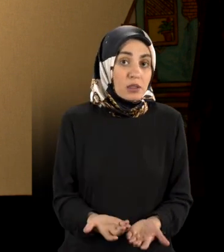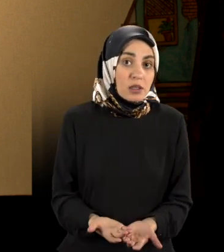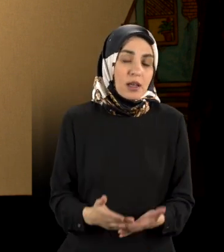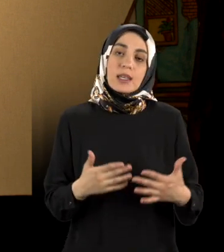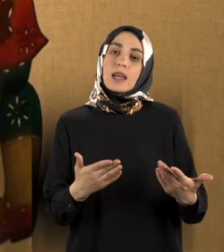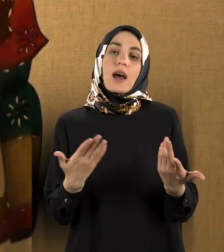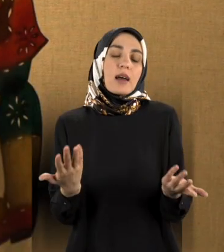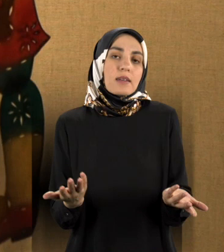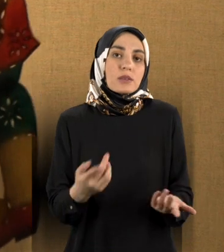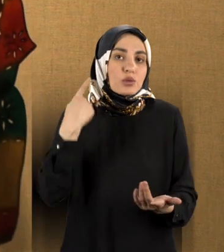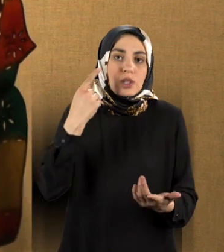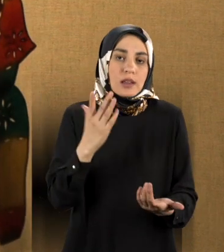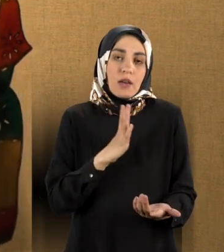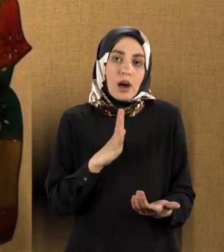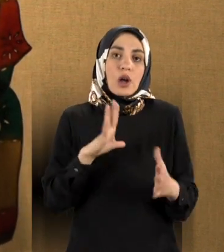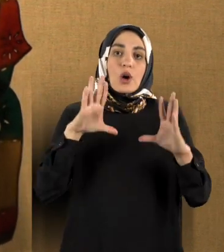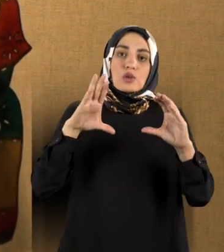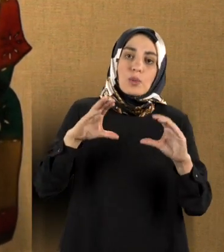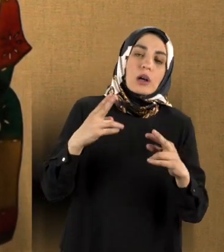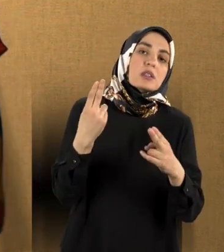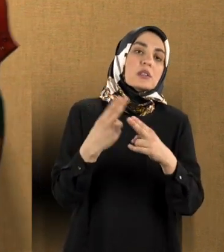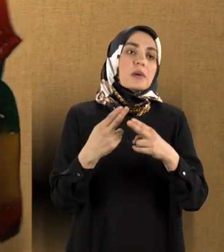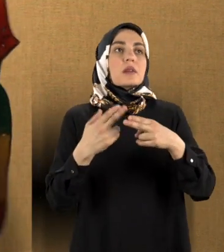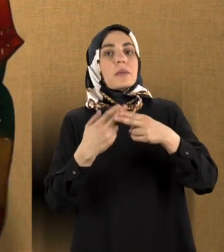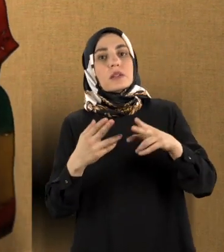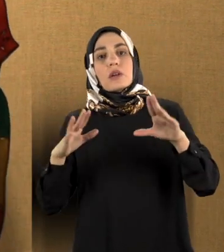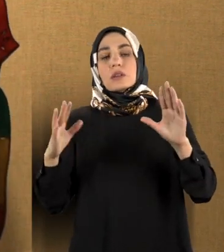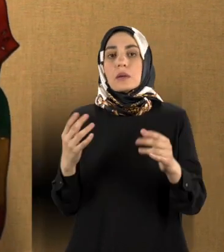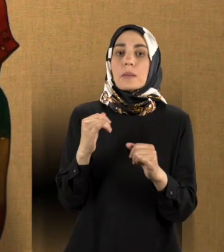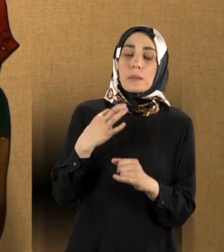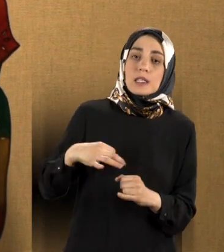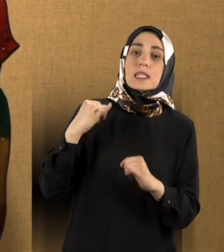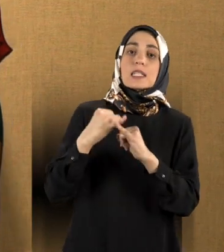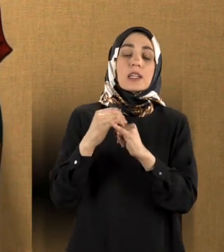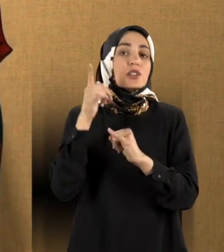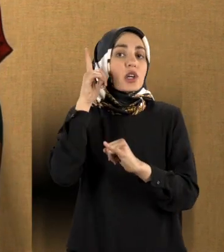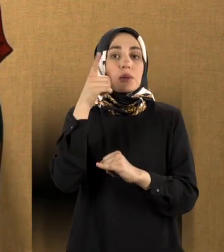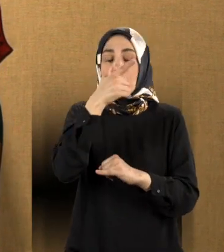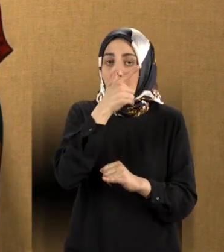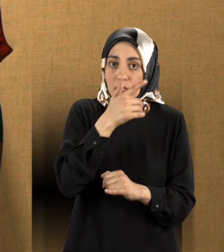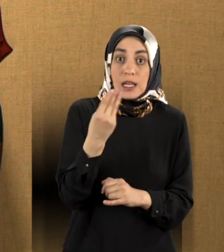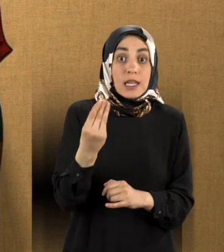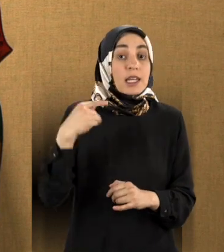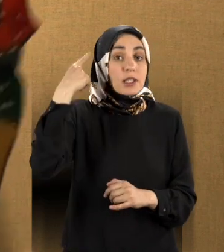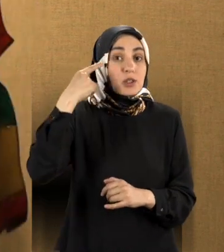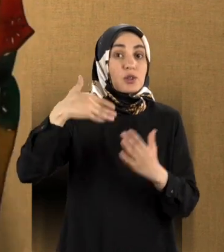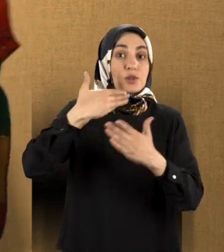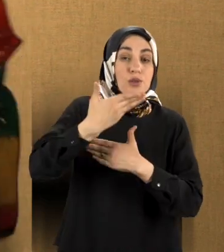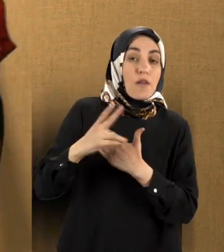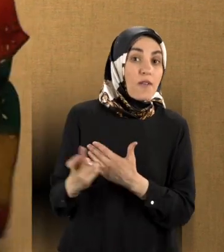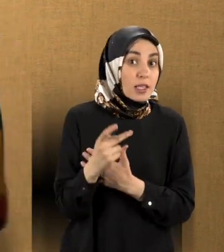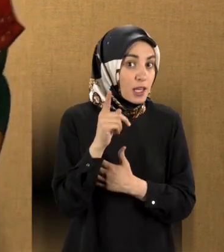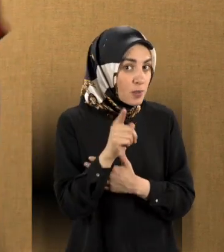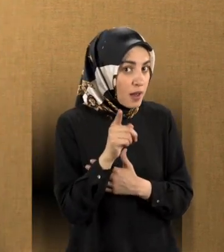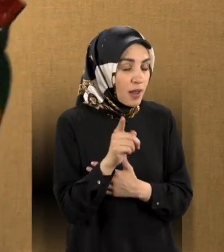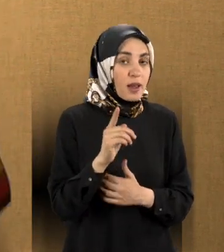ver ya Efendim düşünecek ne var Cumartesi Olmazsa pazar pazartesi salı çarşamba perşembe günü iyi